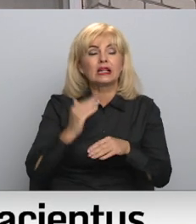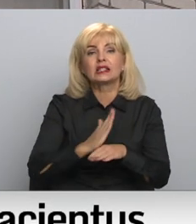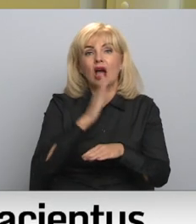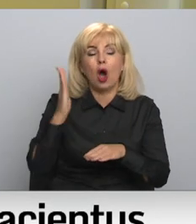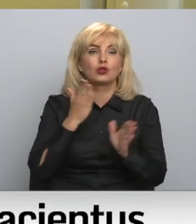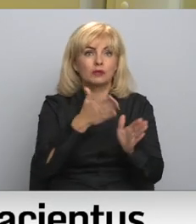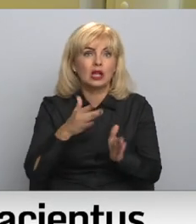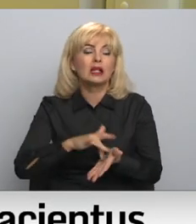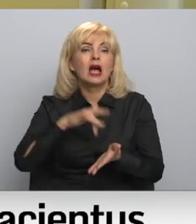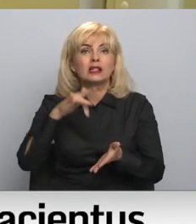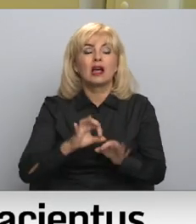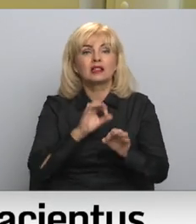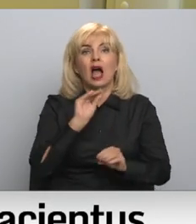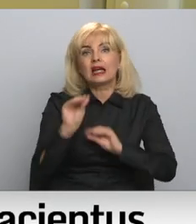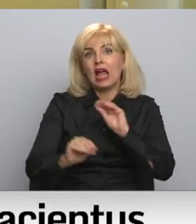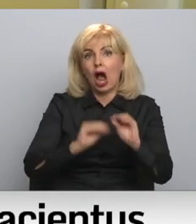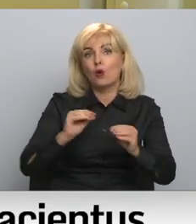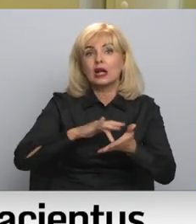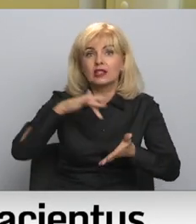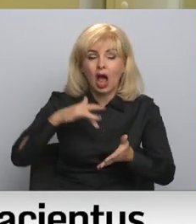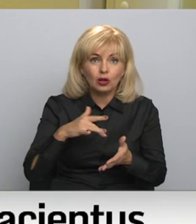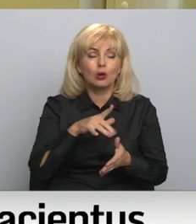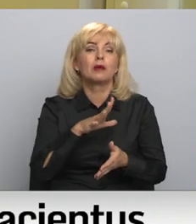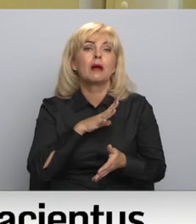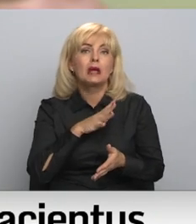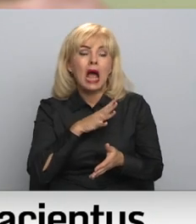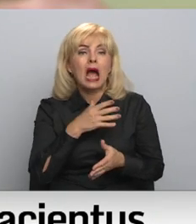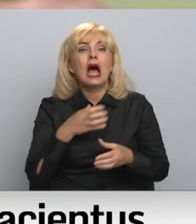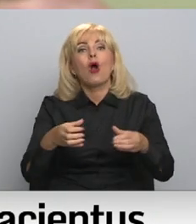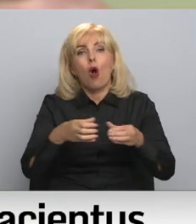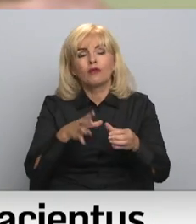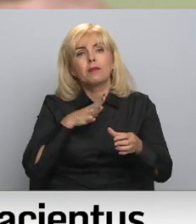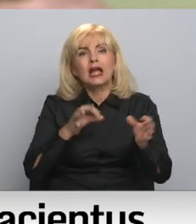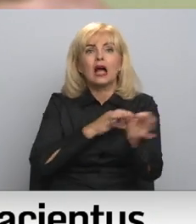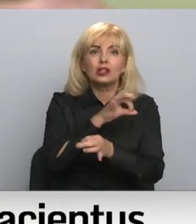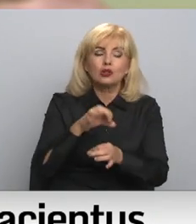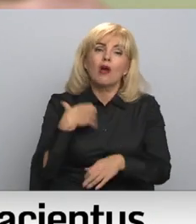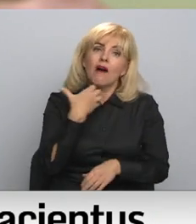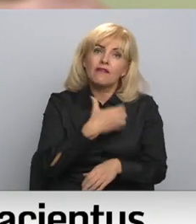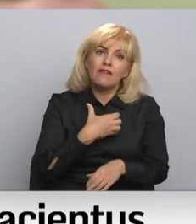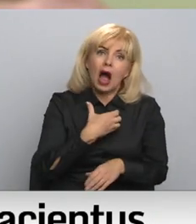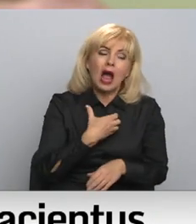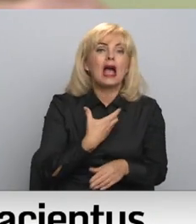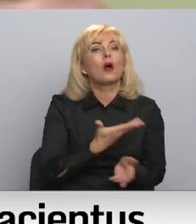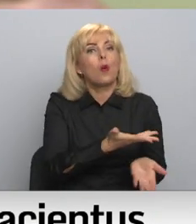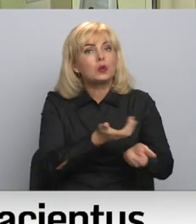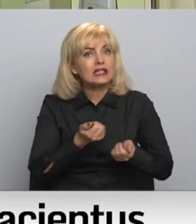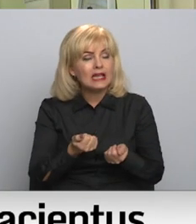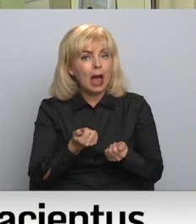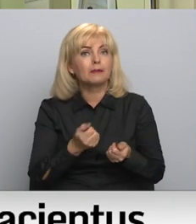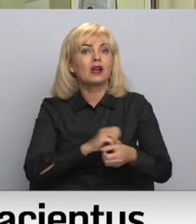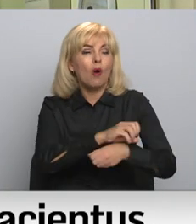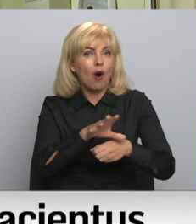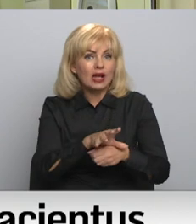Centrs sācis palātu iekārtošanu. Kolektīvā bijušas neviennozīmīgas diskusijas par to, vai nepieciešams uzņemt Covid pacientus.